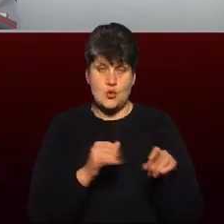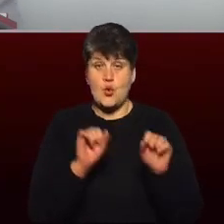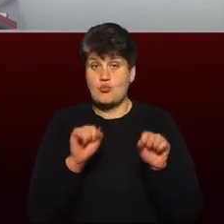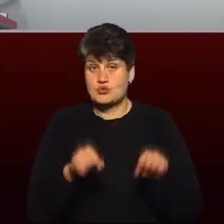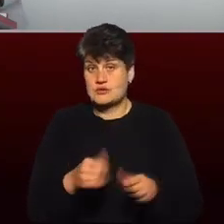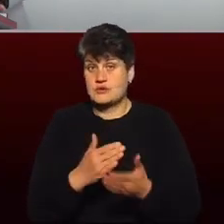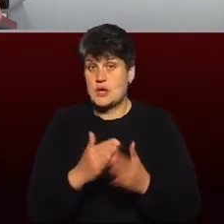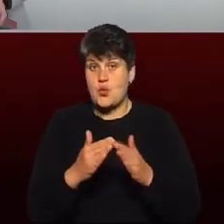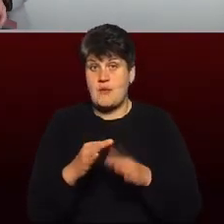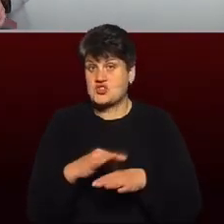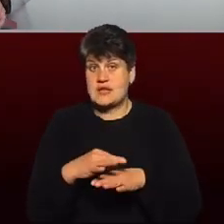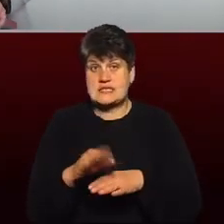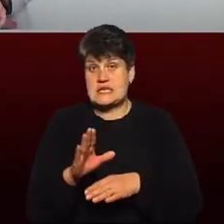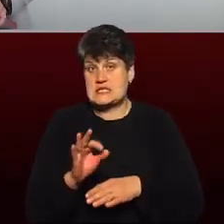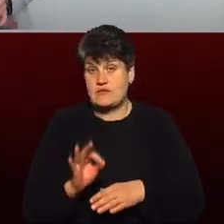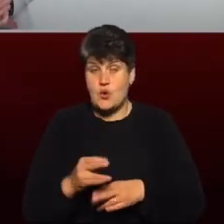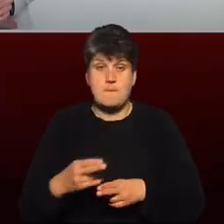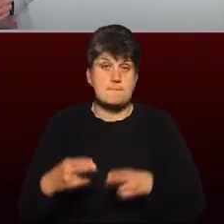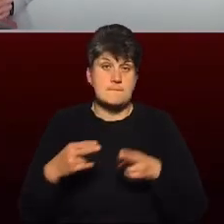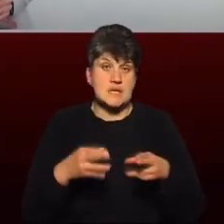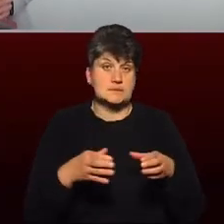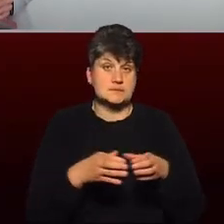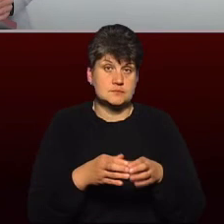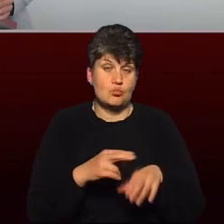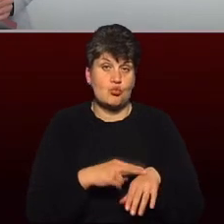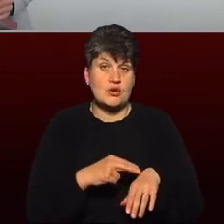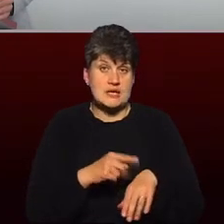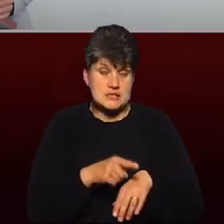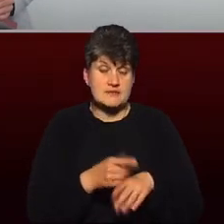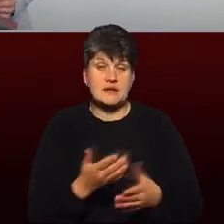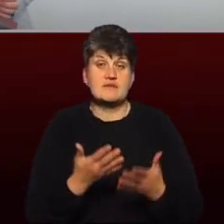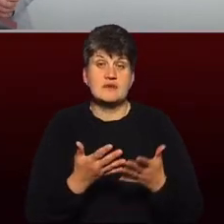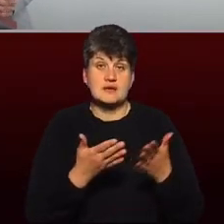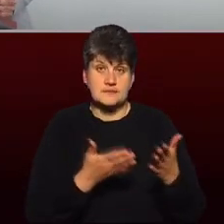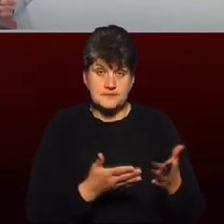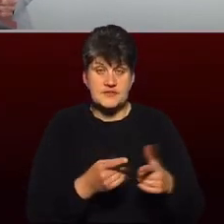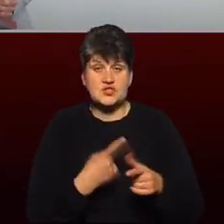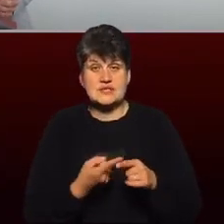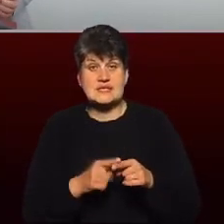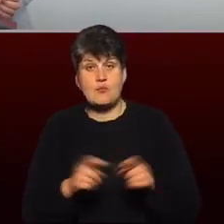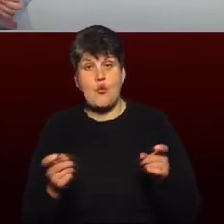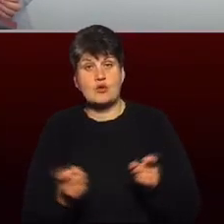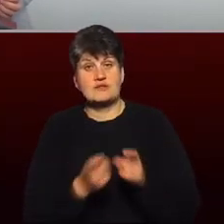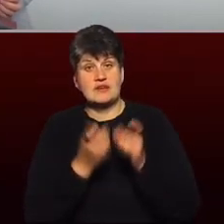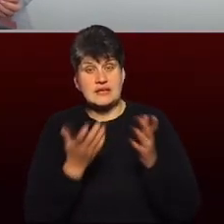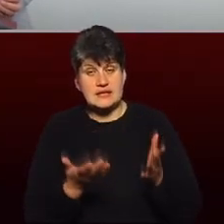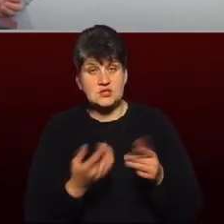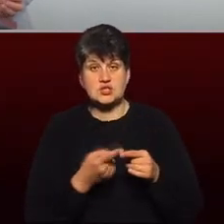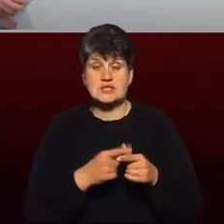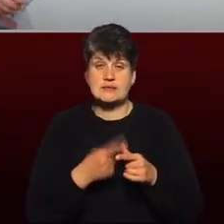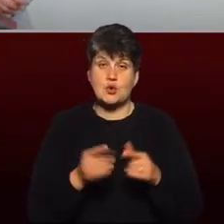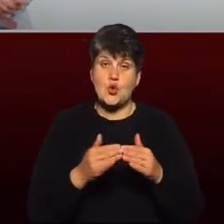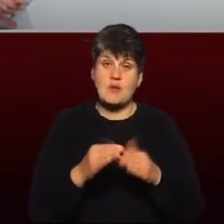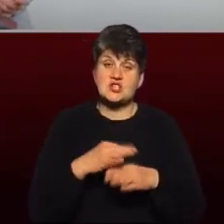насильство. Приїде екіпаж поліції, вони з'ясують, чи це був конфлікт, чи це було домашнє насильство.